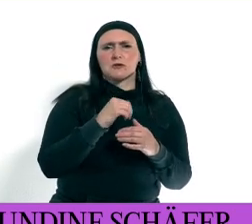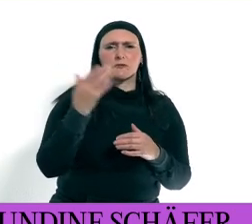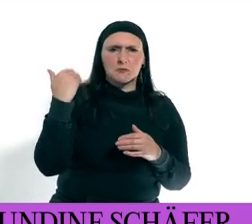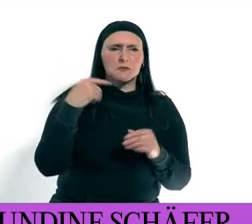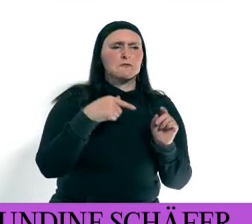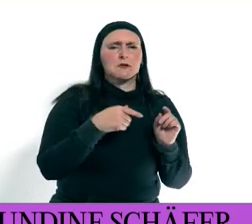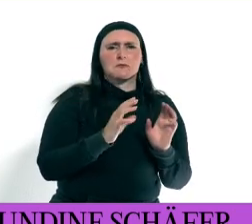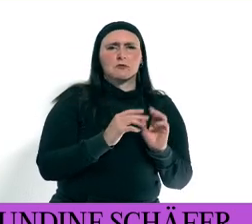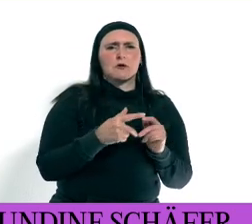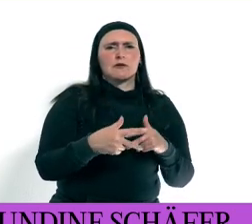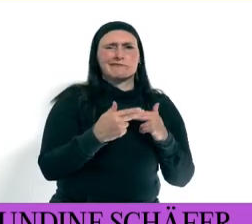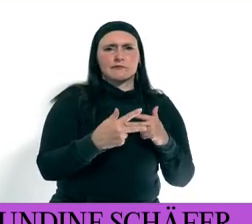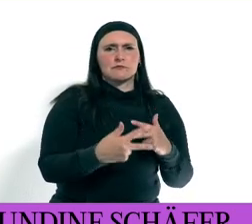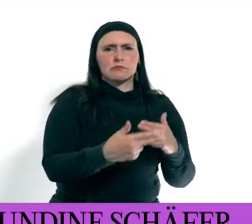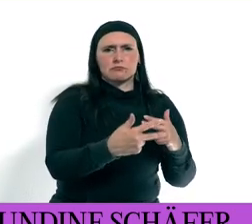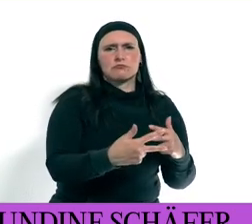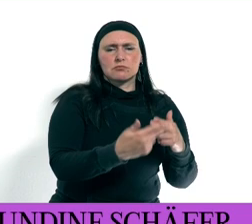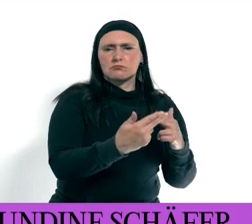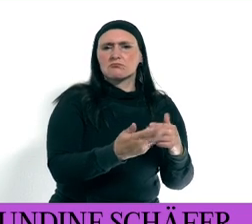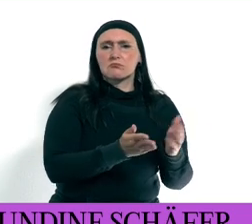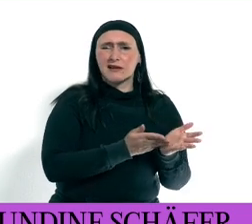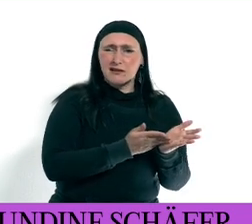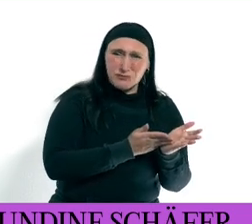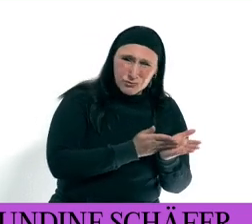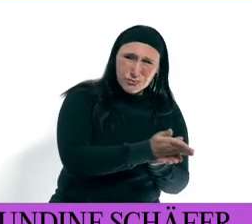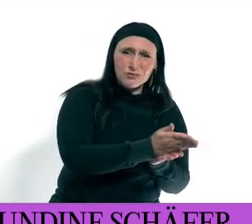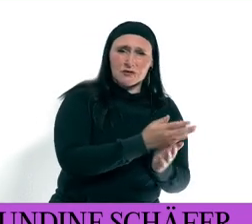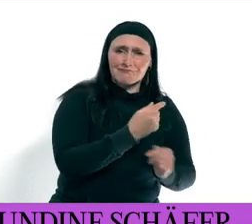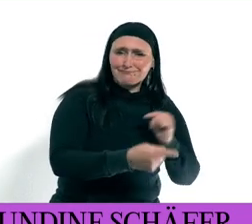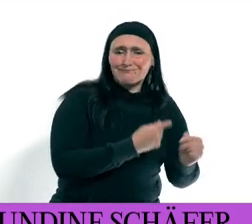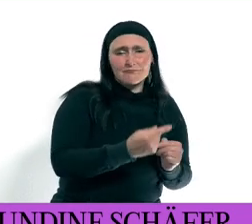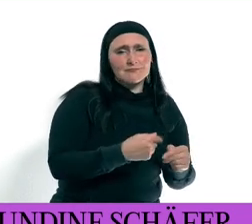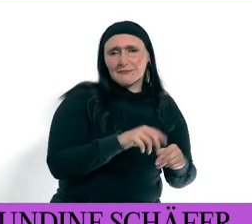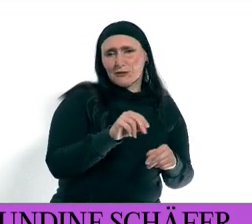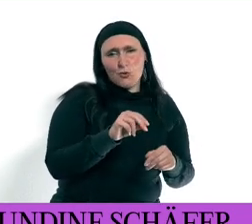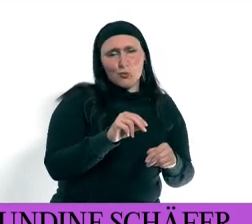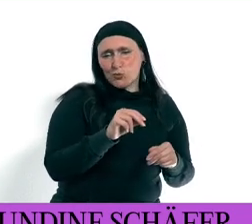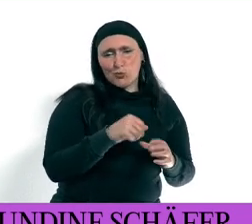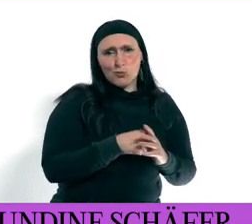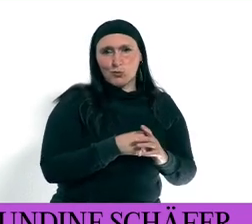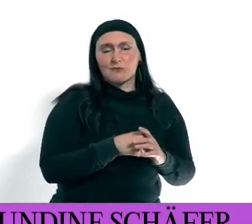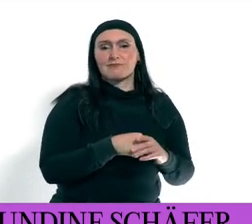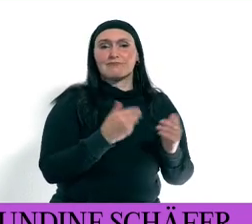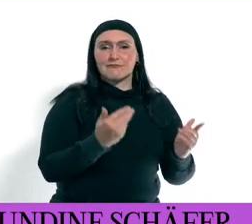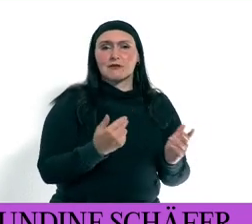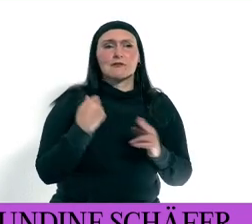wollten. Like they don't sustain. So that's kind of wir wollten aber auch nachhaltig sein.